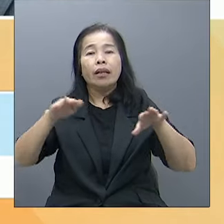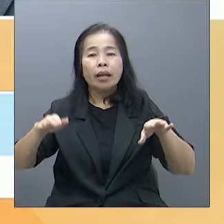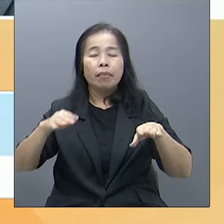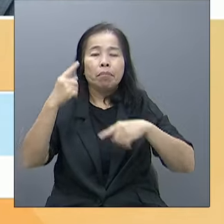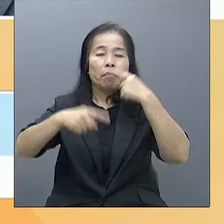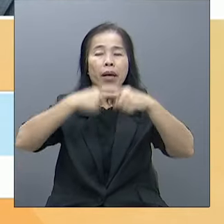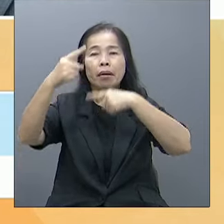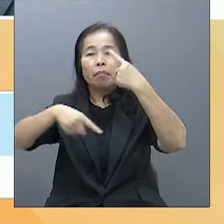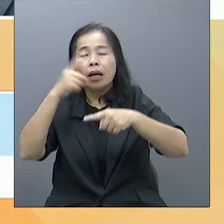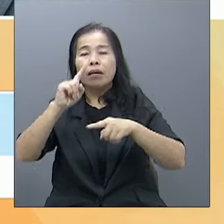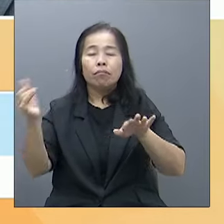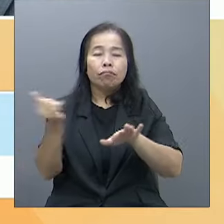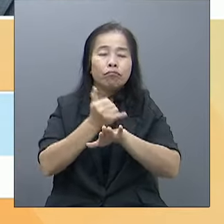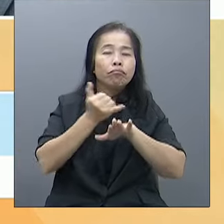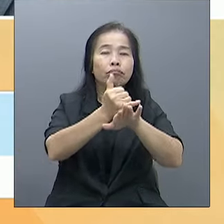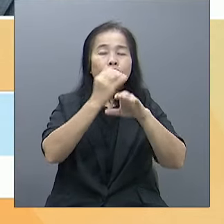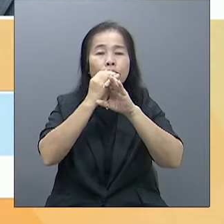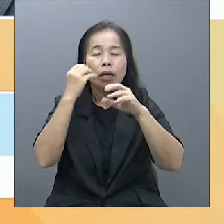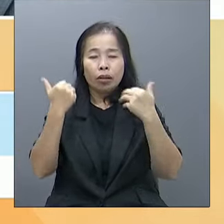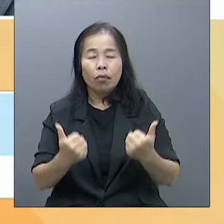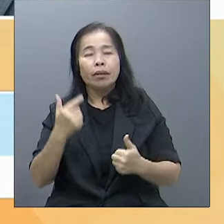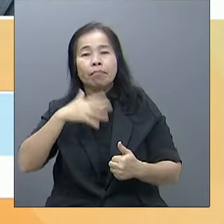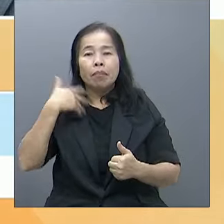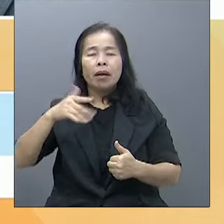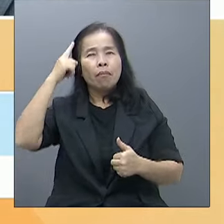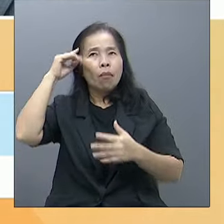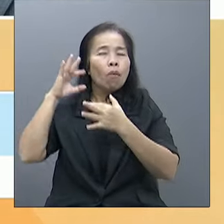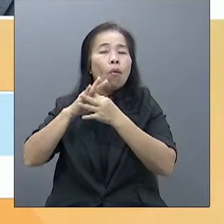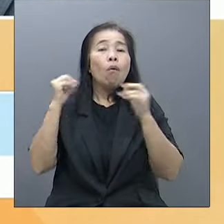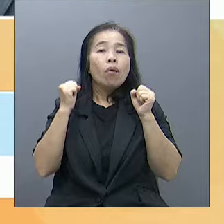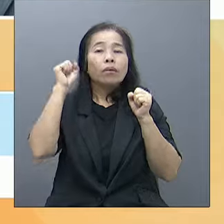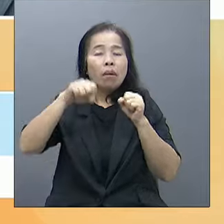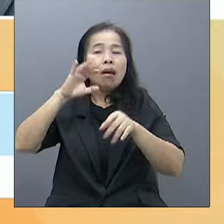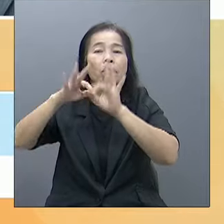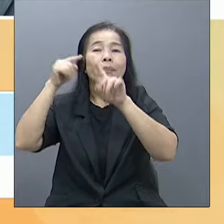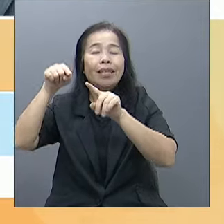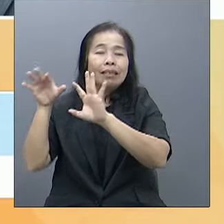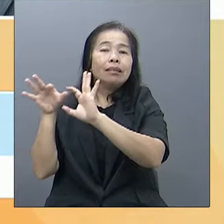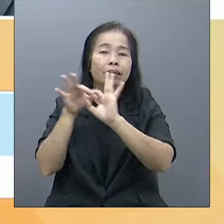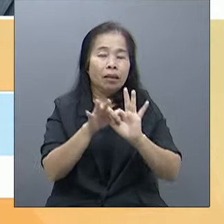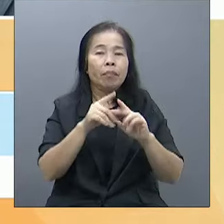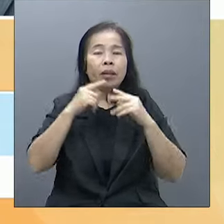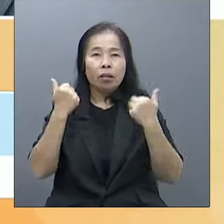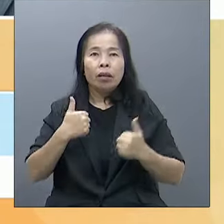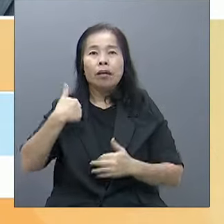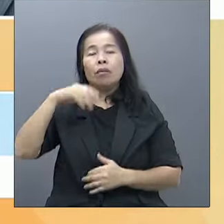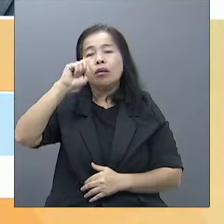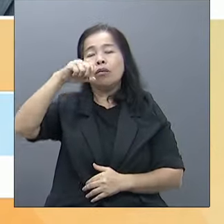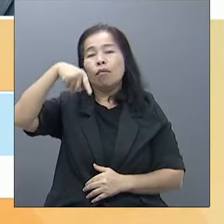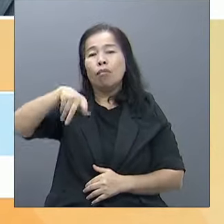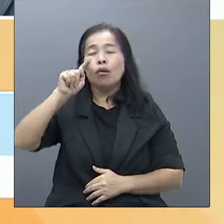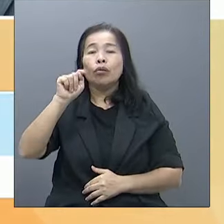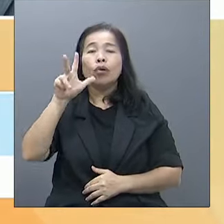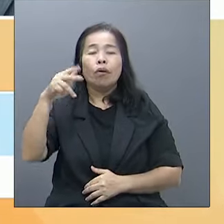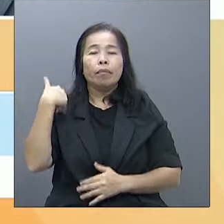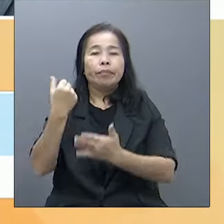ครับแล้วก็ตอนนี้เนี่ยก็ได้มีประกาศของสพฐที่ออกมาเพิ่มเติมนะครับอีก10กว่าประเด็น